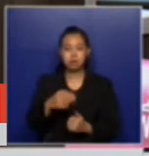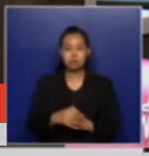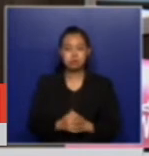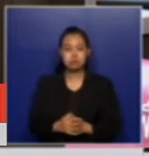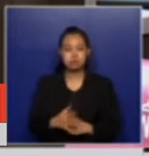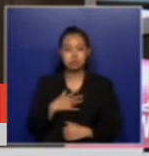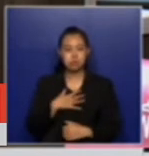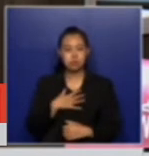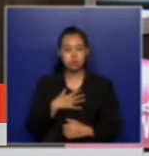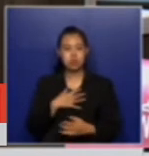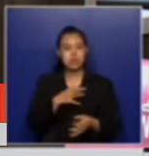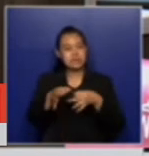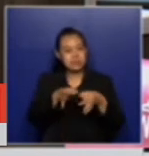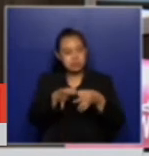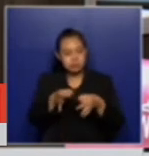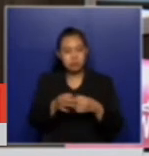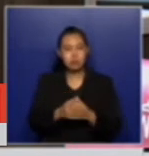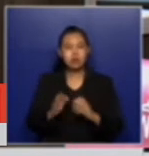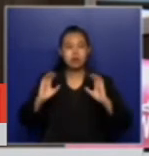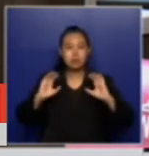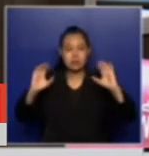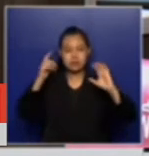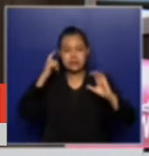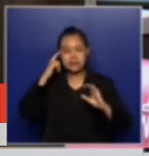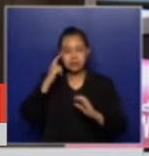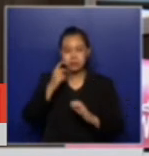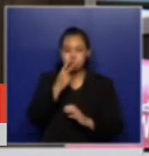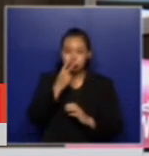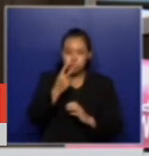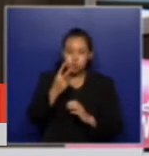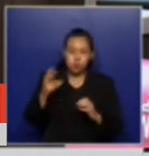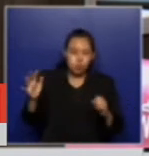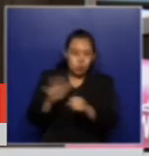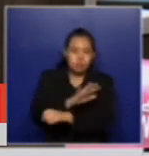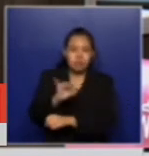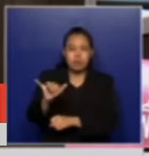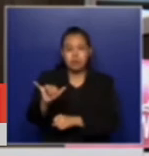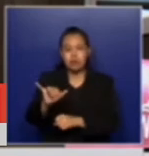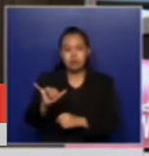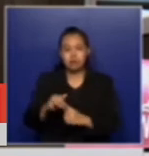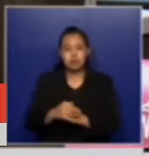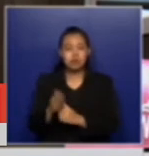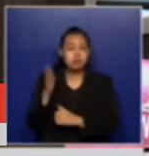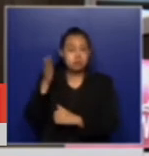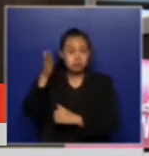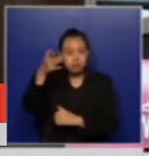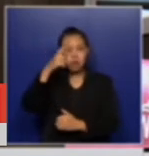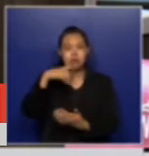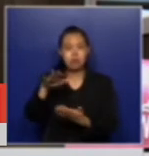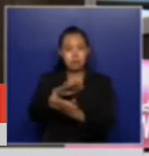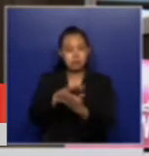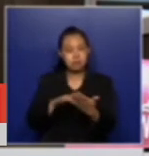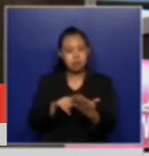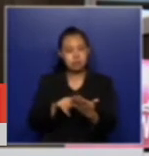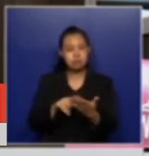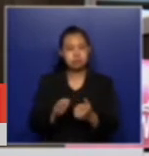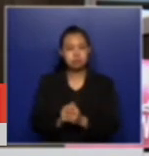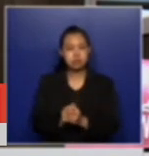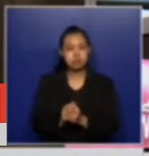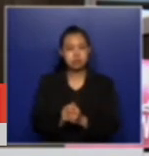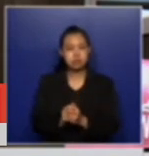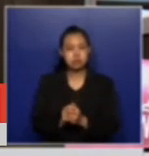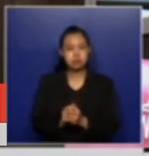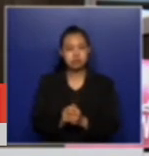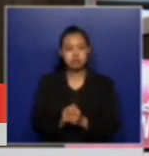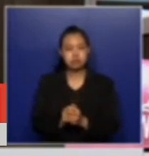ารัฐบาลไม่ได้มองไปที่ภาพใหญ่นั่นก็คืออนาคตของไทยจะก้าวไปทางทิศทาง